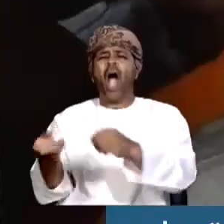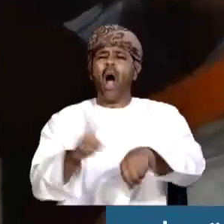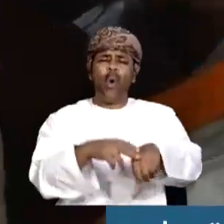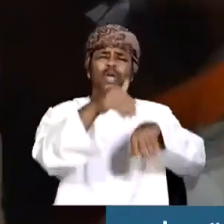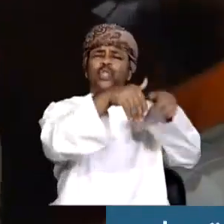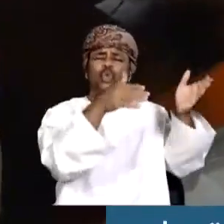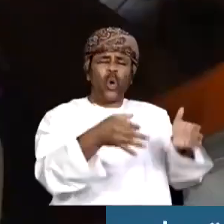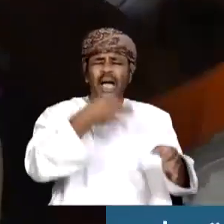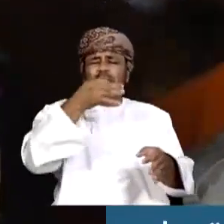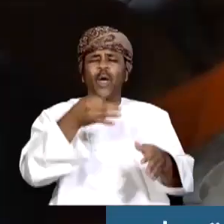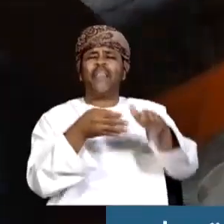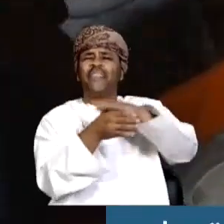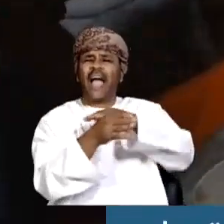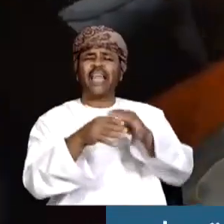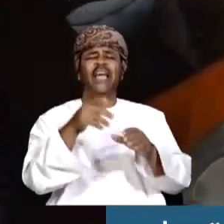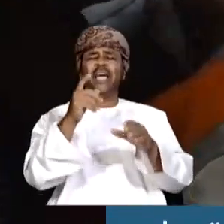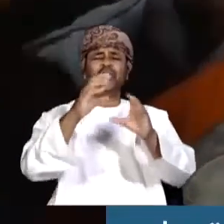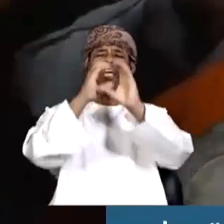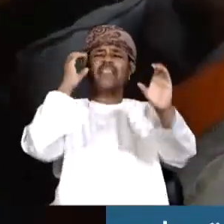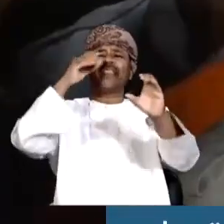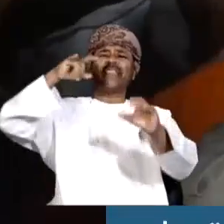تسجيل الأصوات داخل قمرة القيادة.